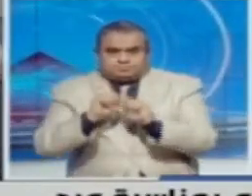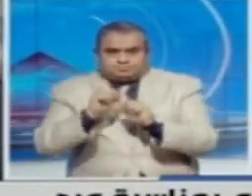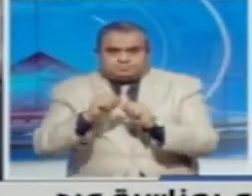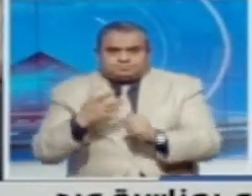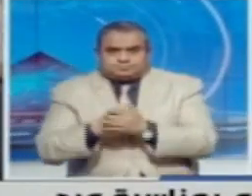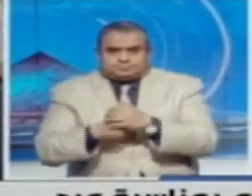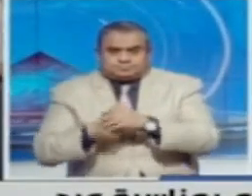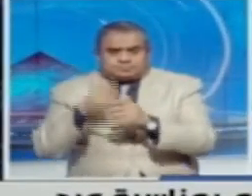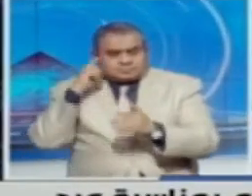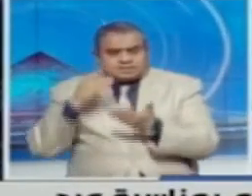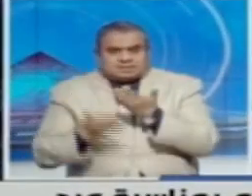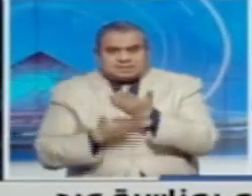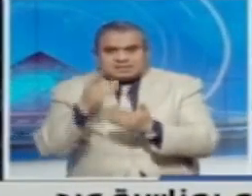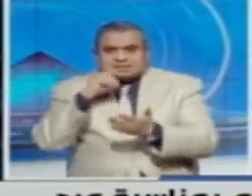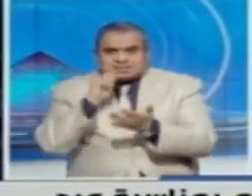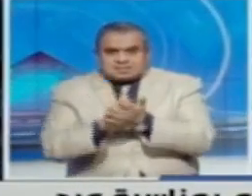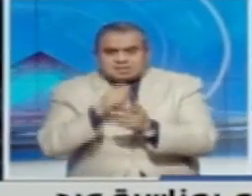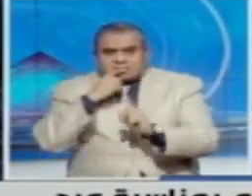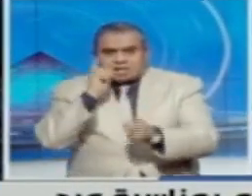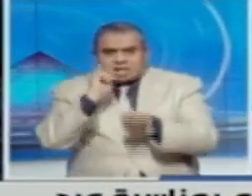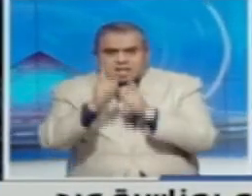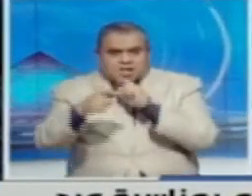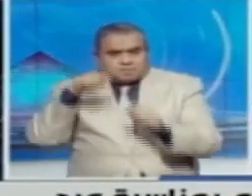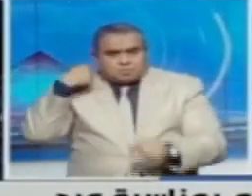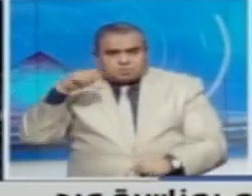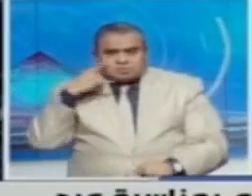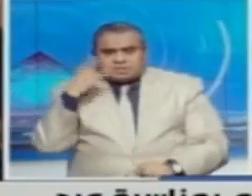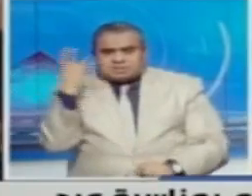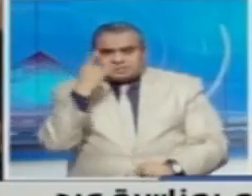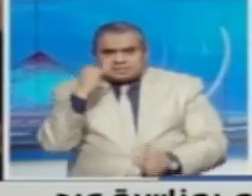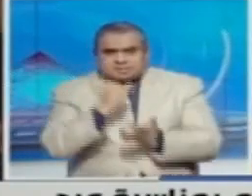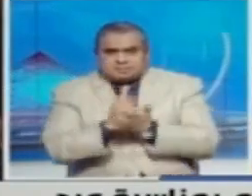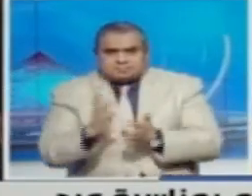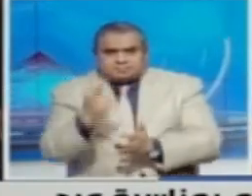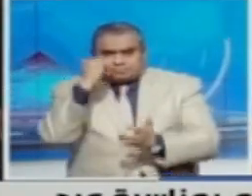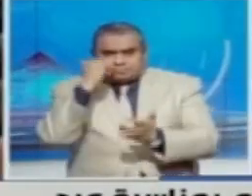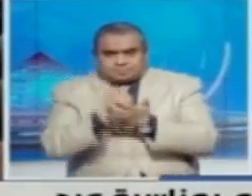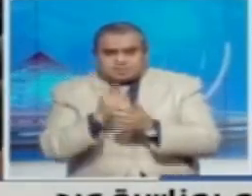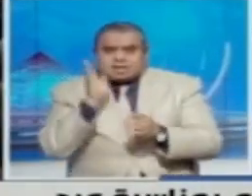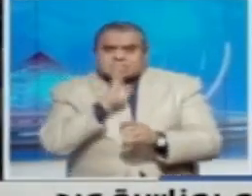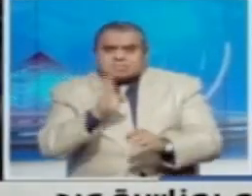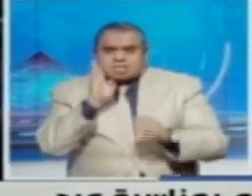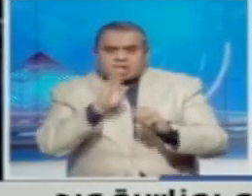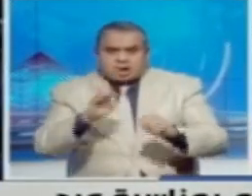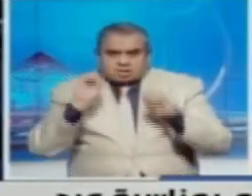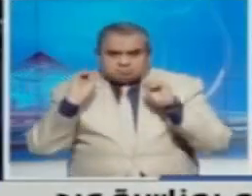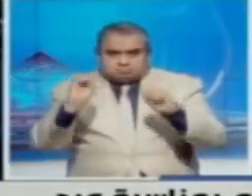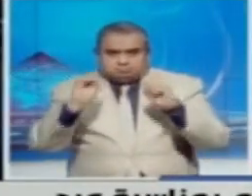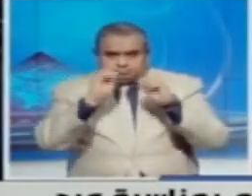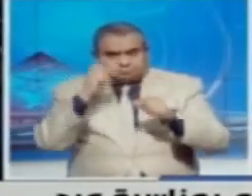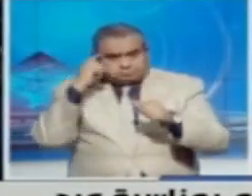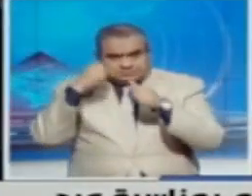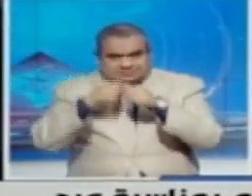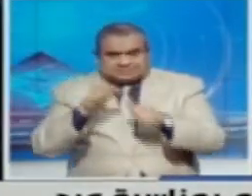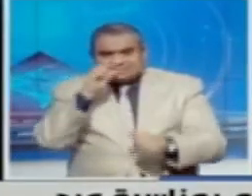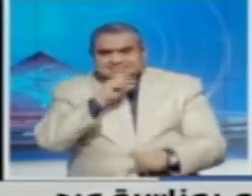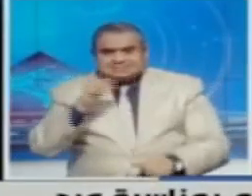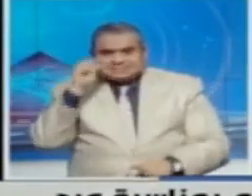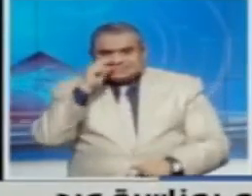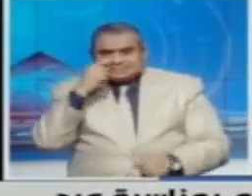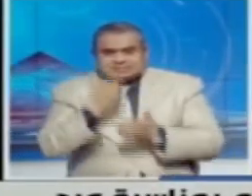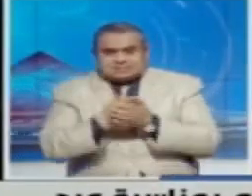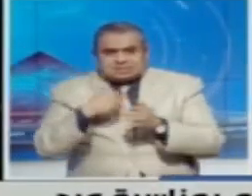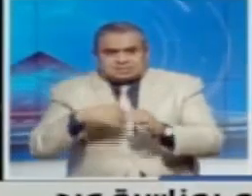العربية الحديثة التي تطبقها وزارة الداخلية وتحرص من خلالها على إحياء المناسبات الدينية.